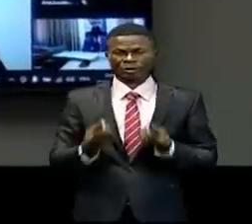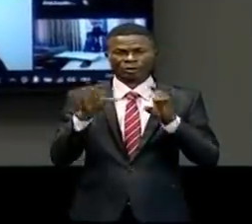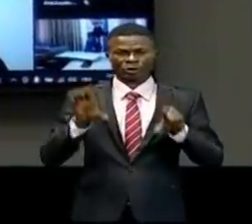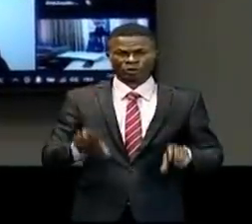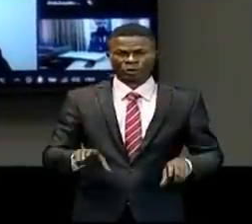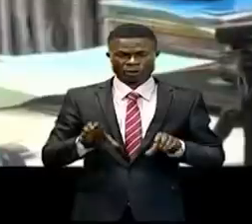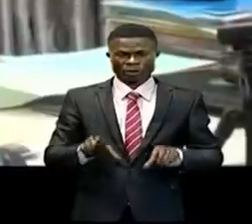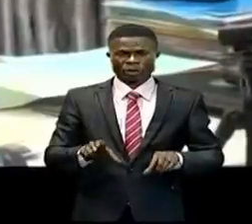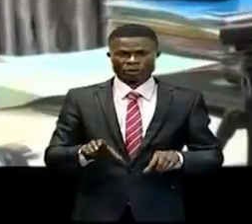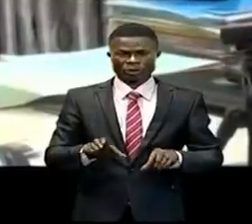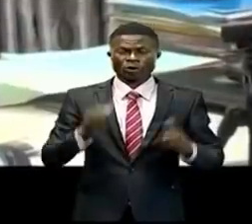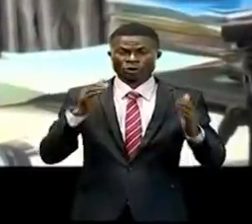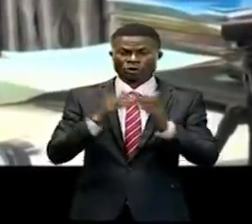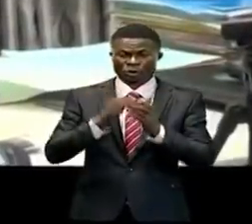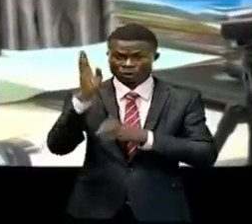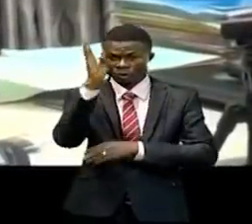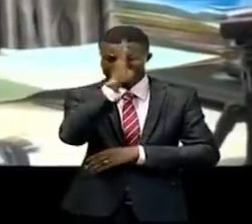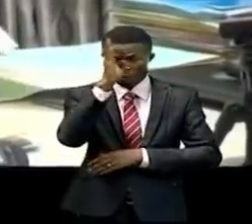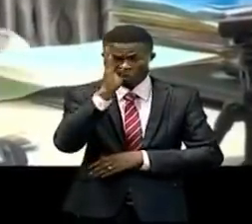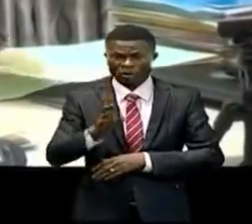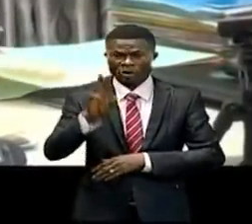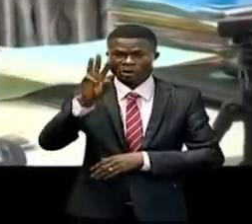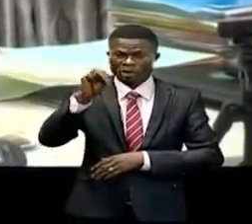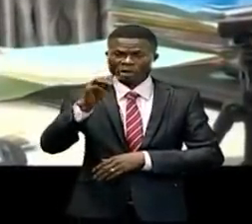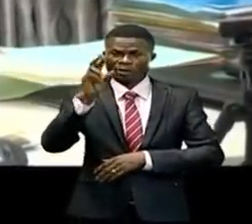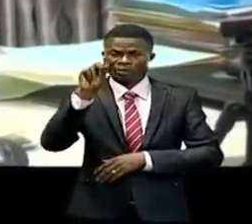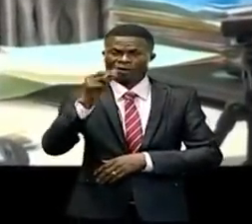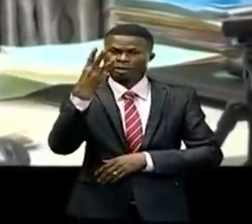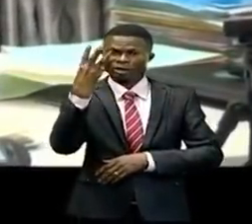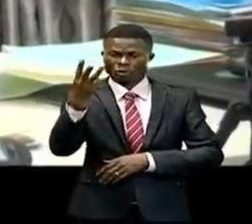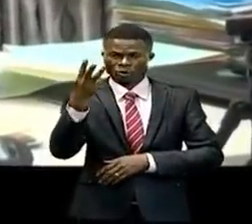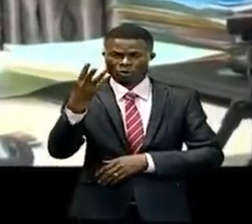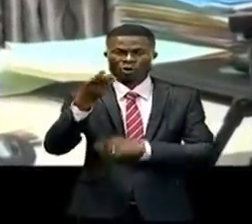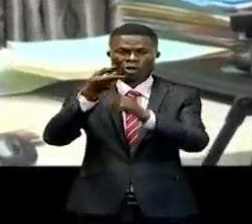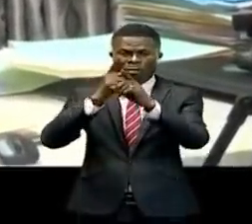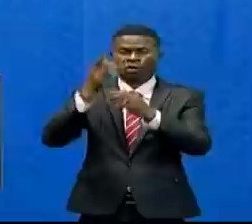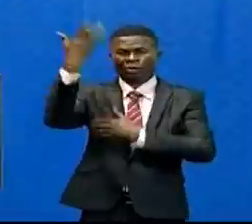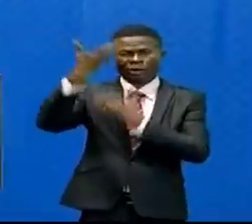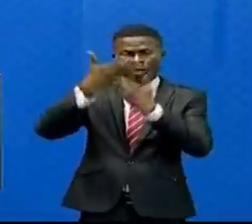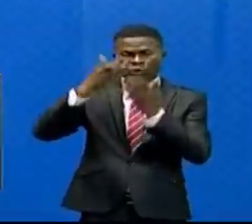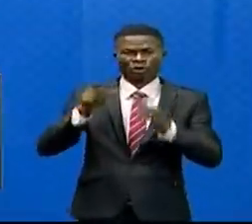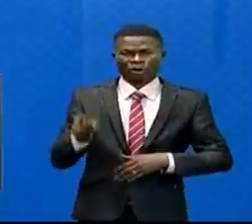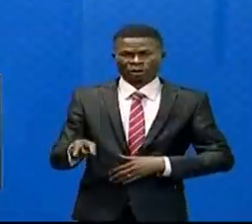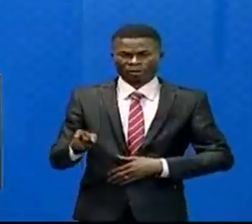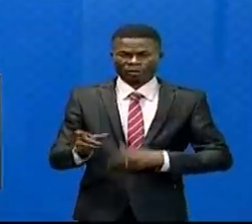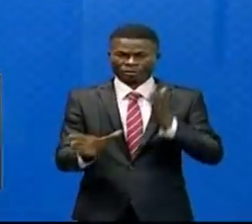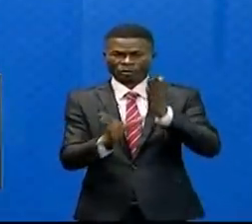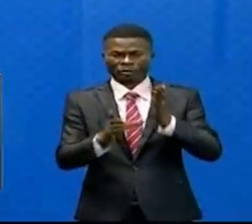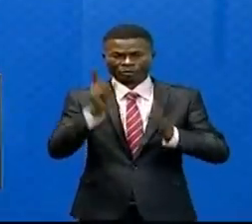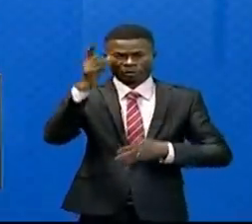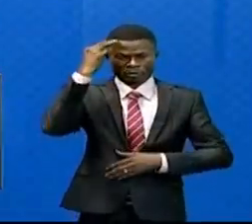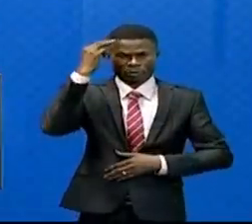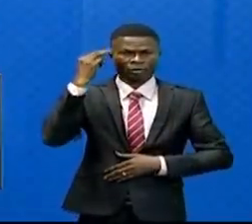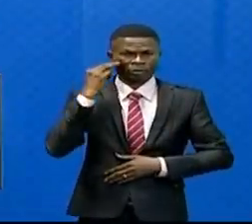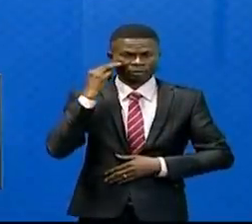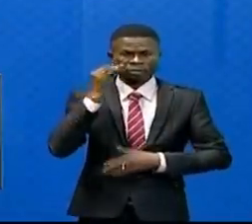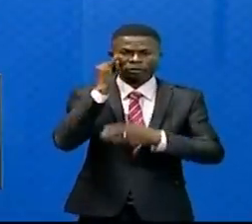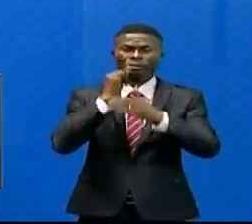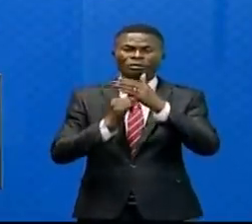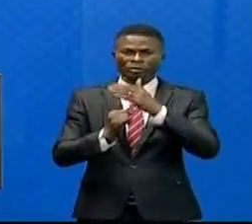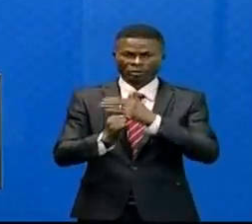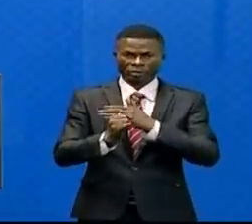Congo face aux terroristes du M23 appuyés par le Rwanda. Le vice-premier ministre, ministre de